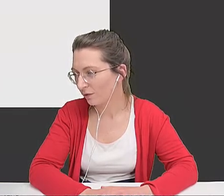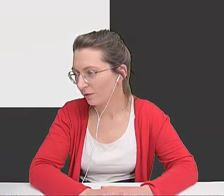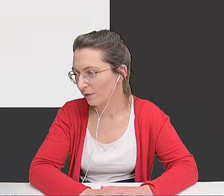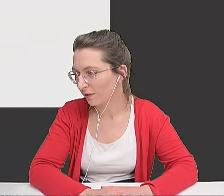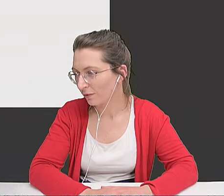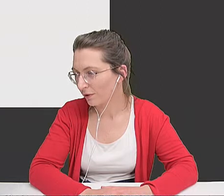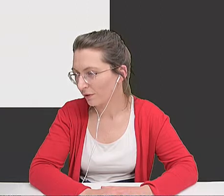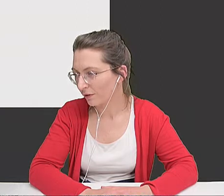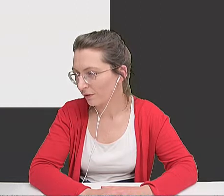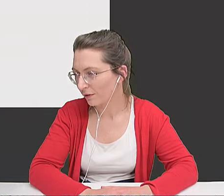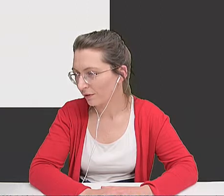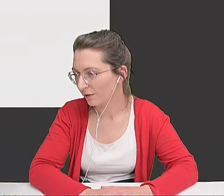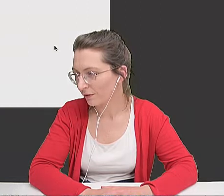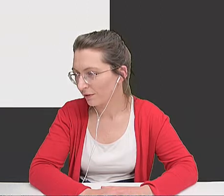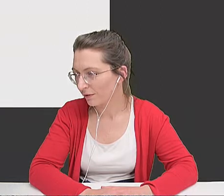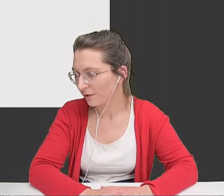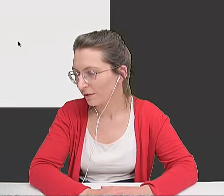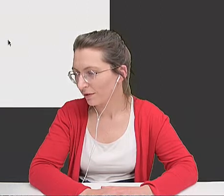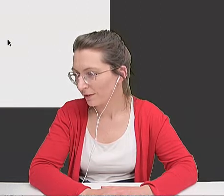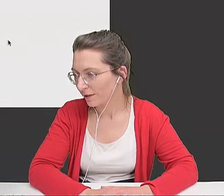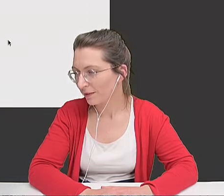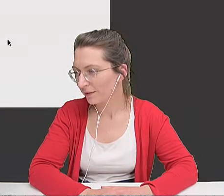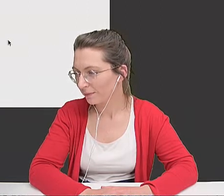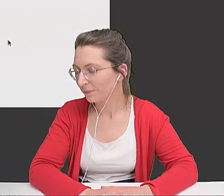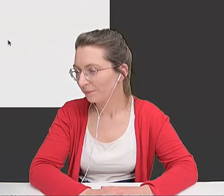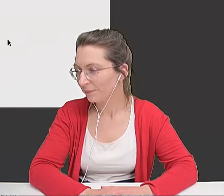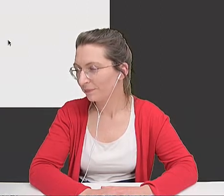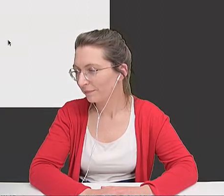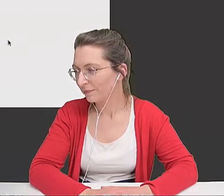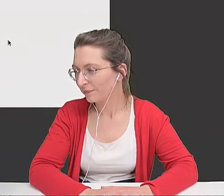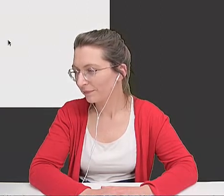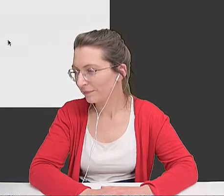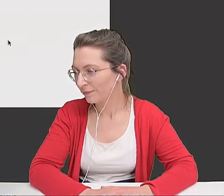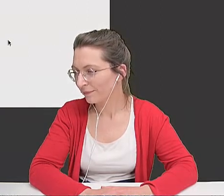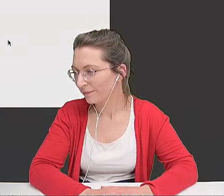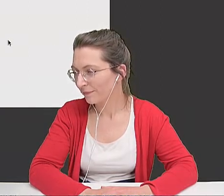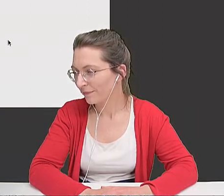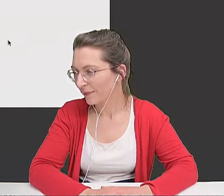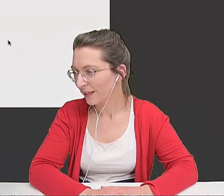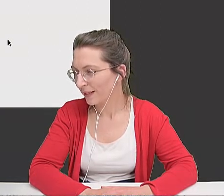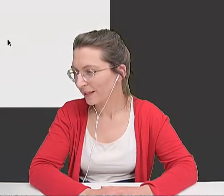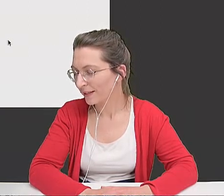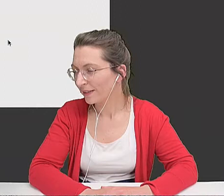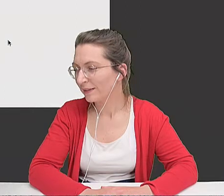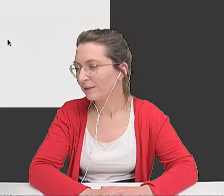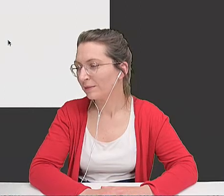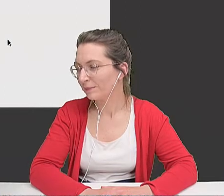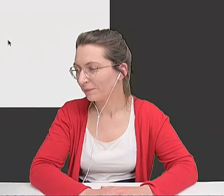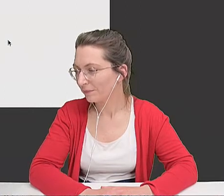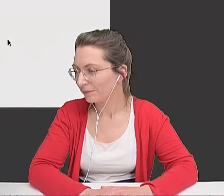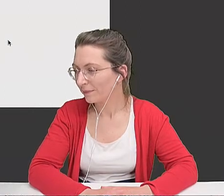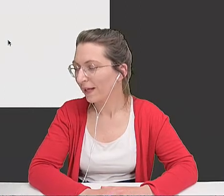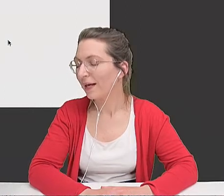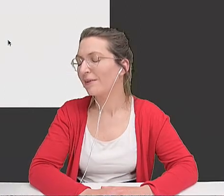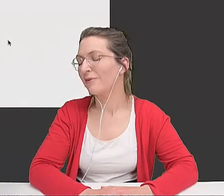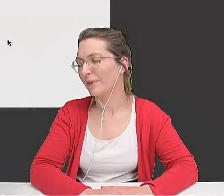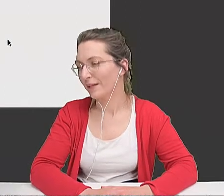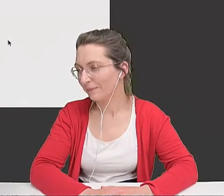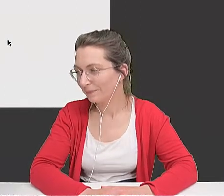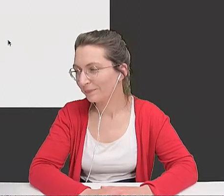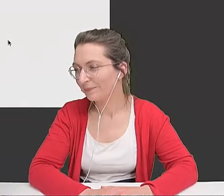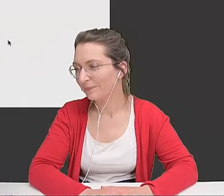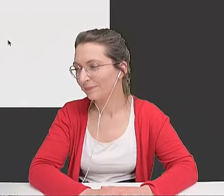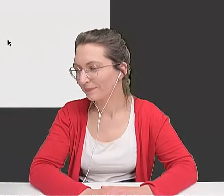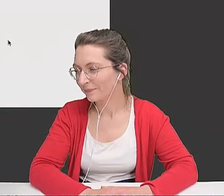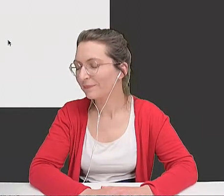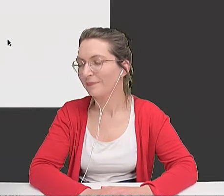das. Das oder das, genau. Ja, genau. Ja, also es müssen auch, genau, das sind die 2 Pärchen, die möglich sind. Andere gibt es übrigens auch nicht. Ach so, okay.